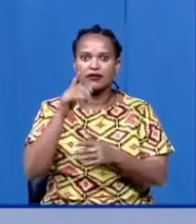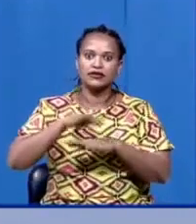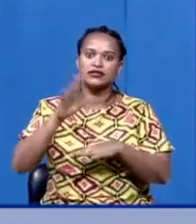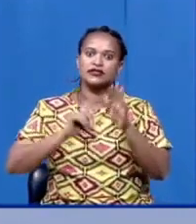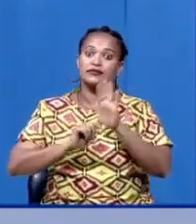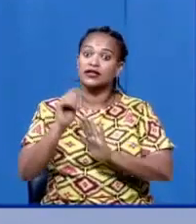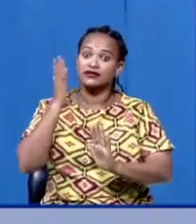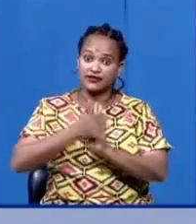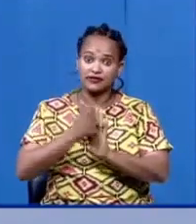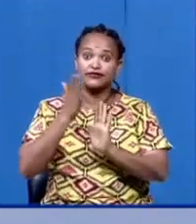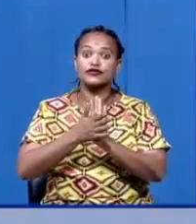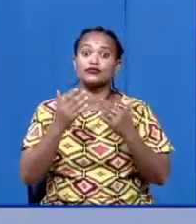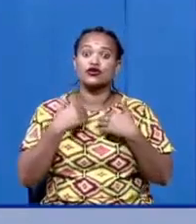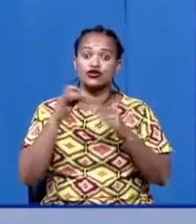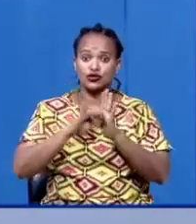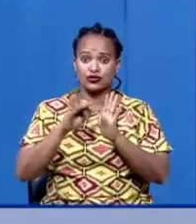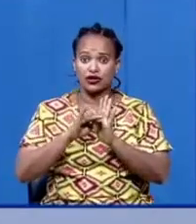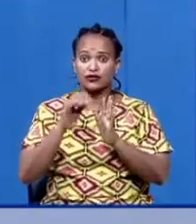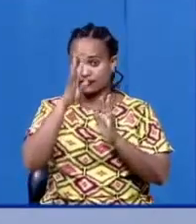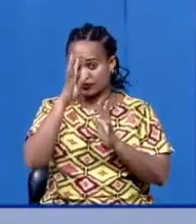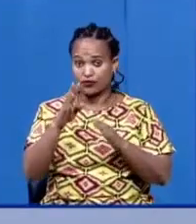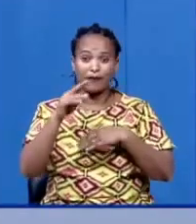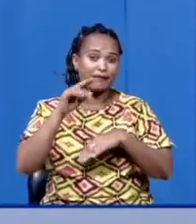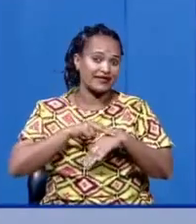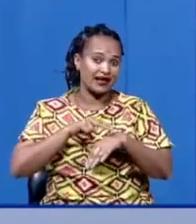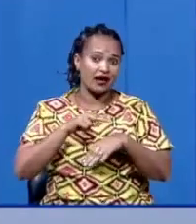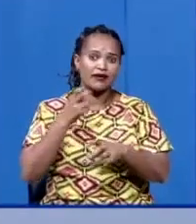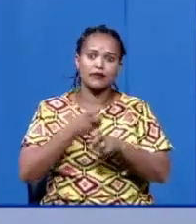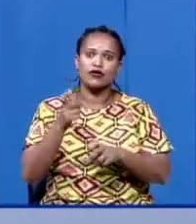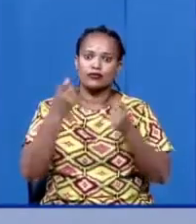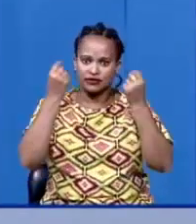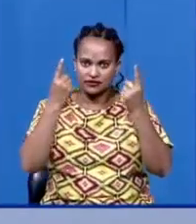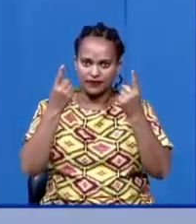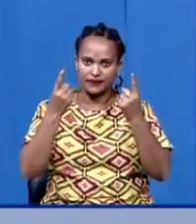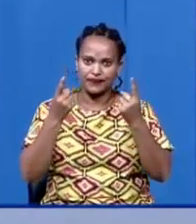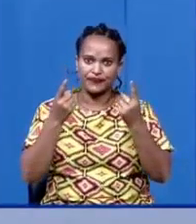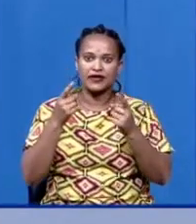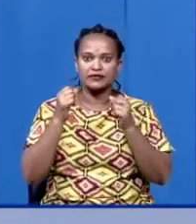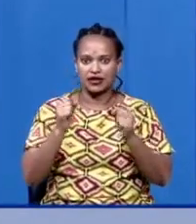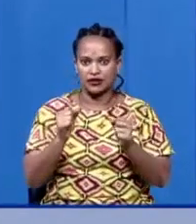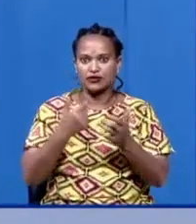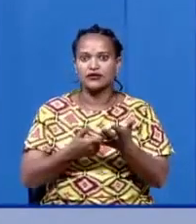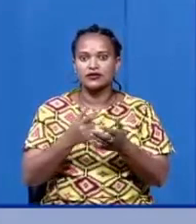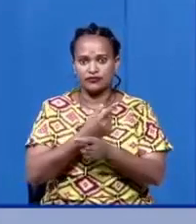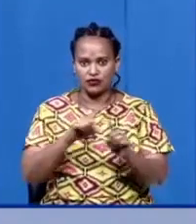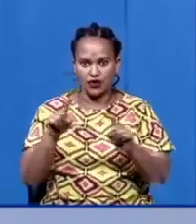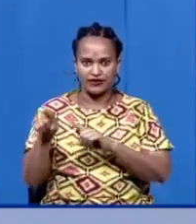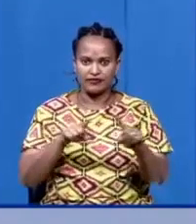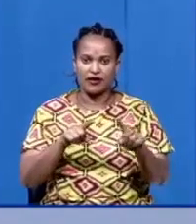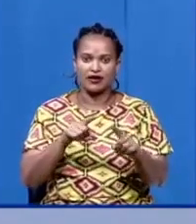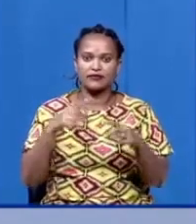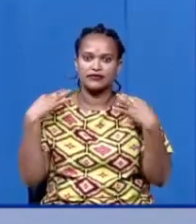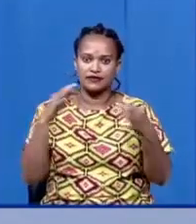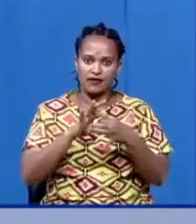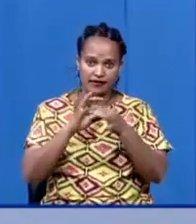حزب تقرأي استفدت أماني في تزمزلو جونسايد زفت أوروبا سلا كبير مخانو مغنزاب كم زخالون نزين محوايد ما كم